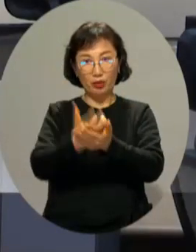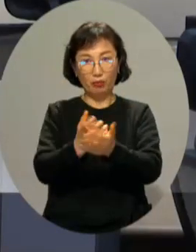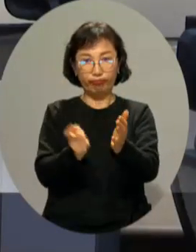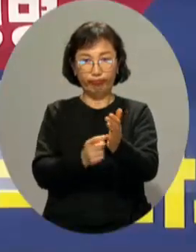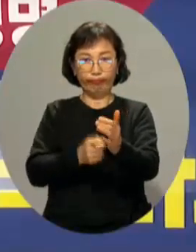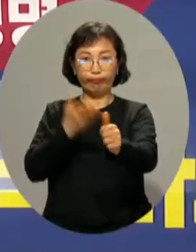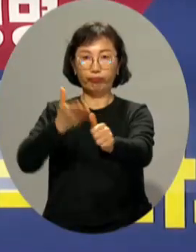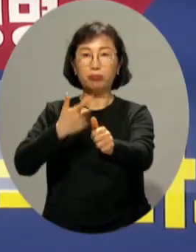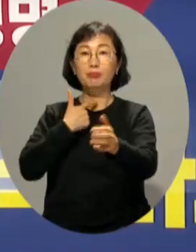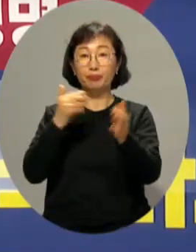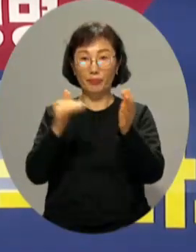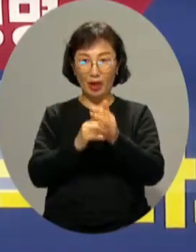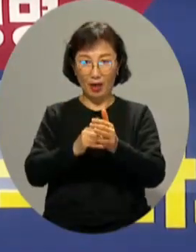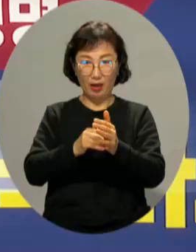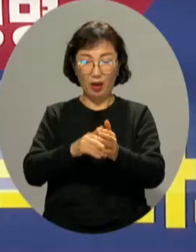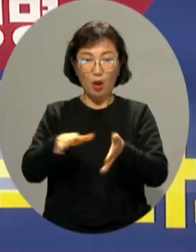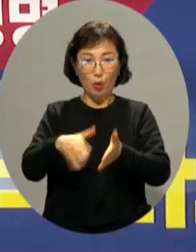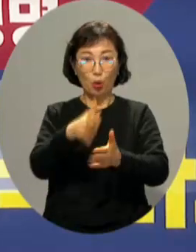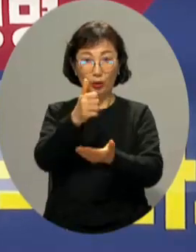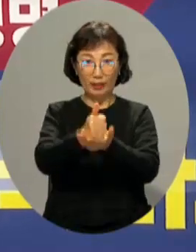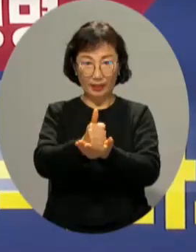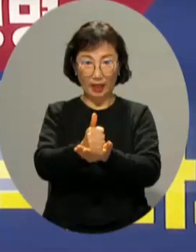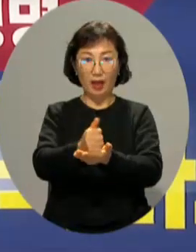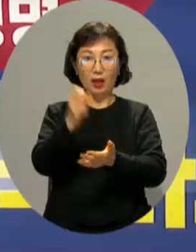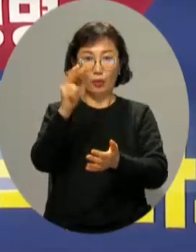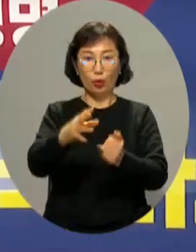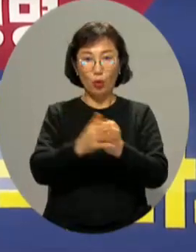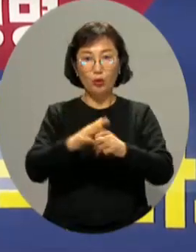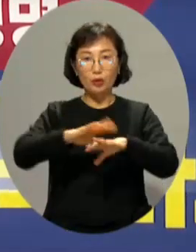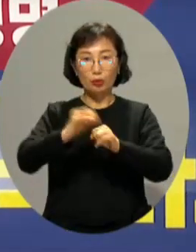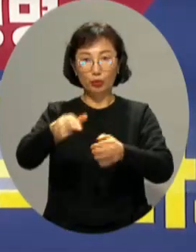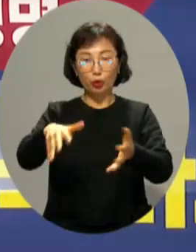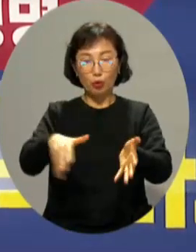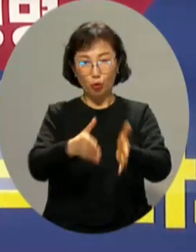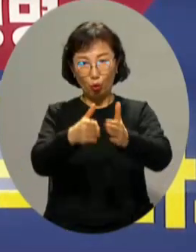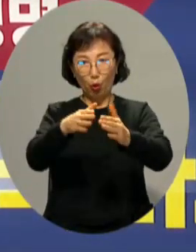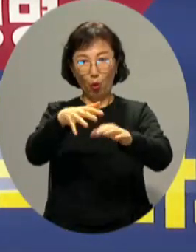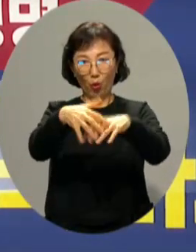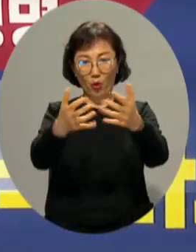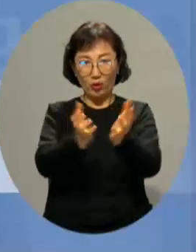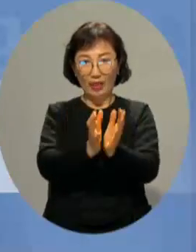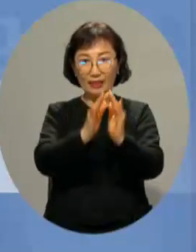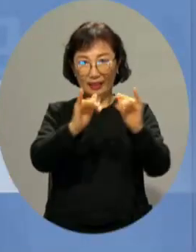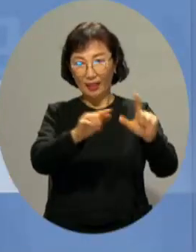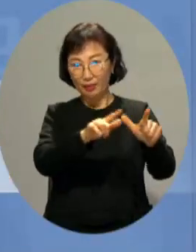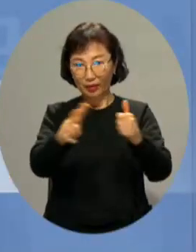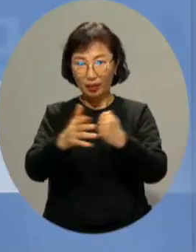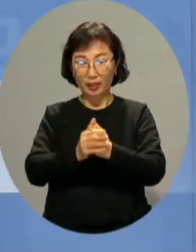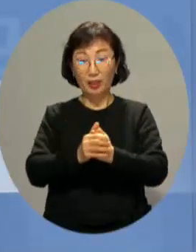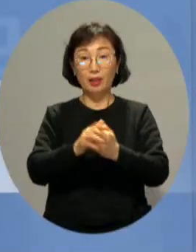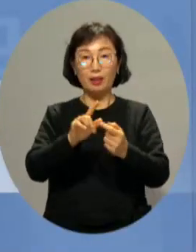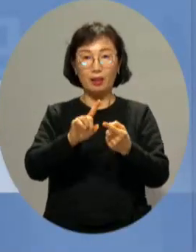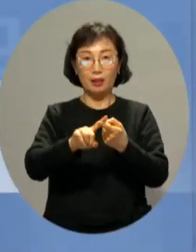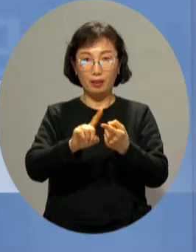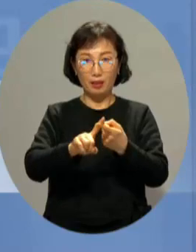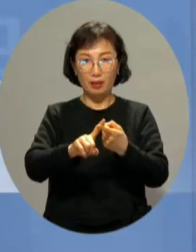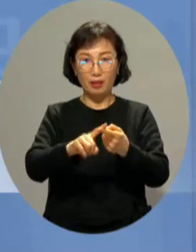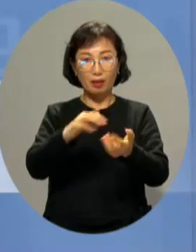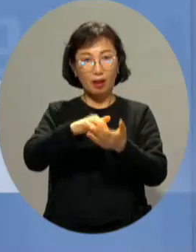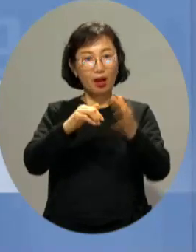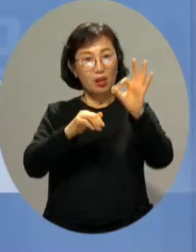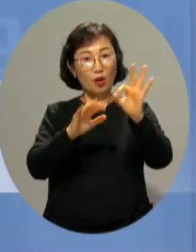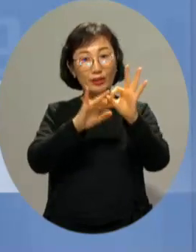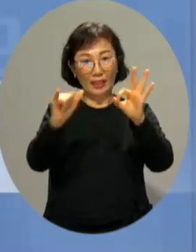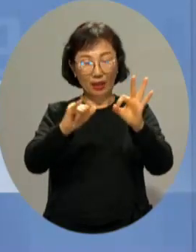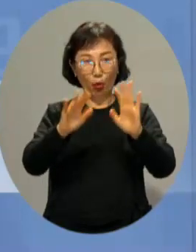촉구했습니다. 김관영 지사와 한병도 민주당 전북도당 위원장, 정운천 국민의힘 전북도당 위원장 등